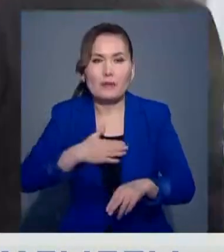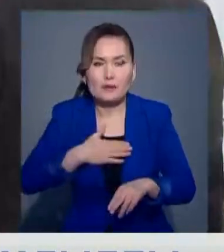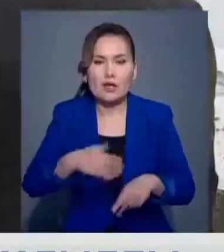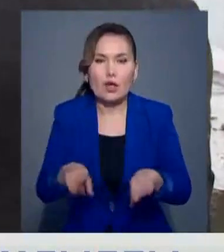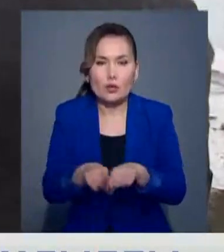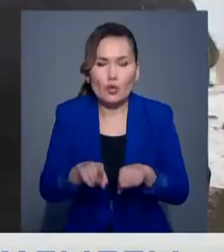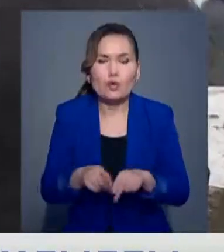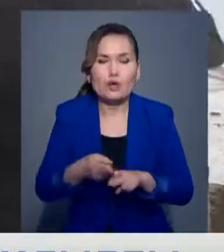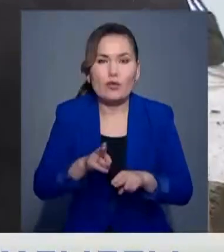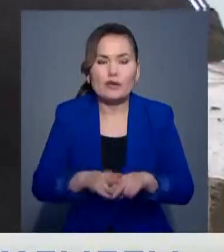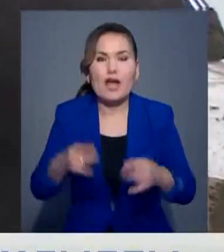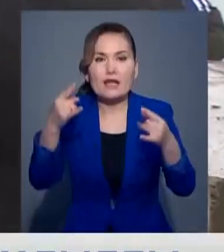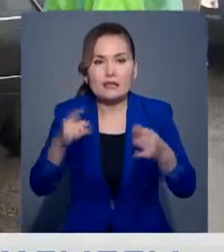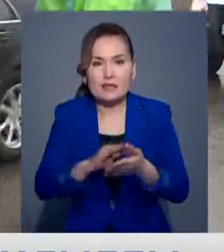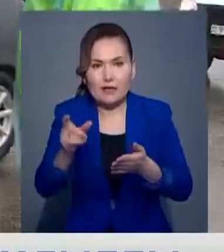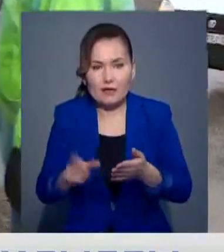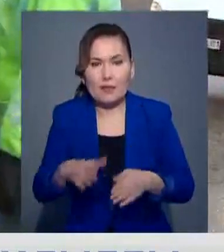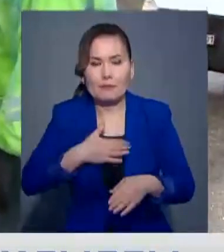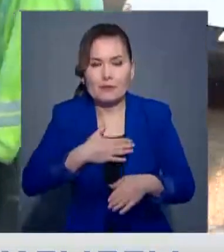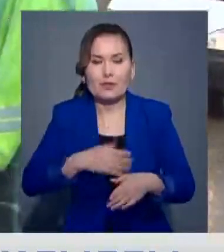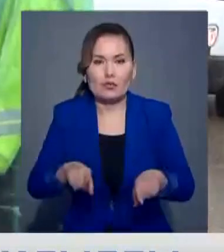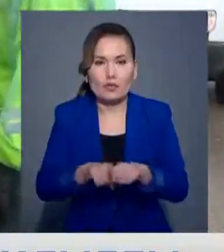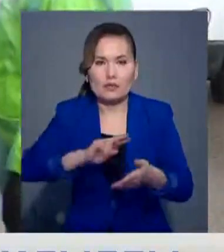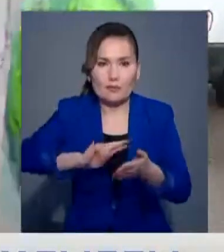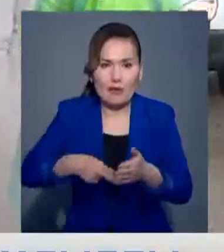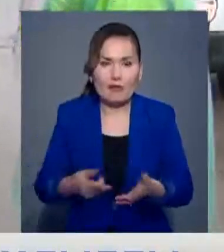жергілікті билік тиісті құжат талап етті.